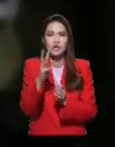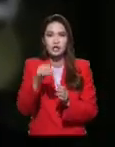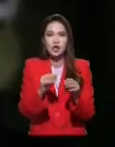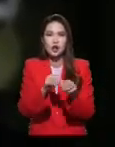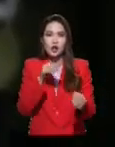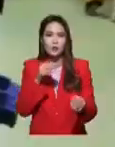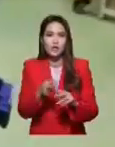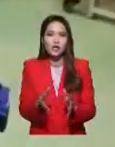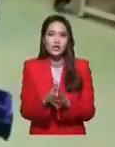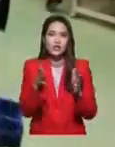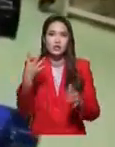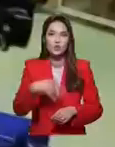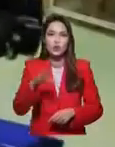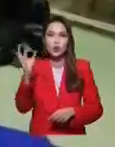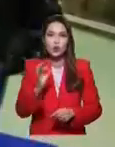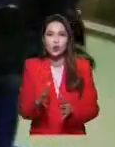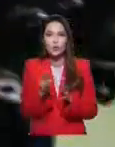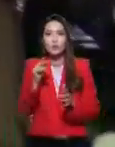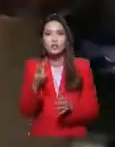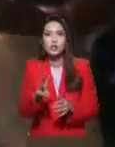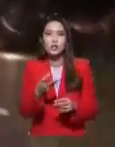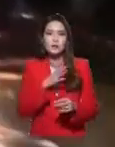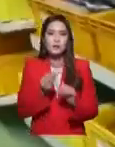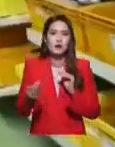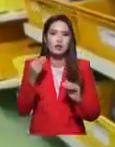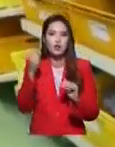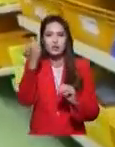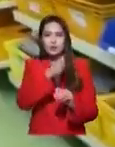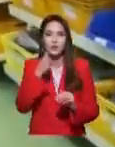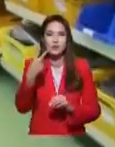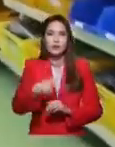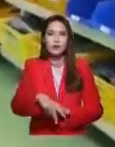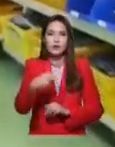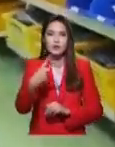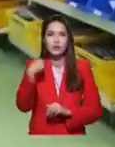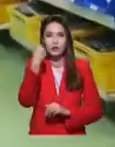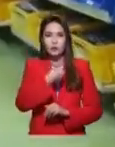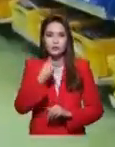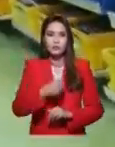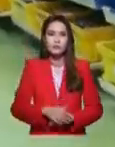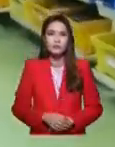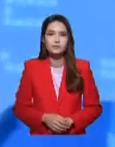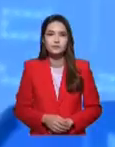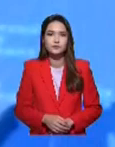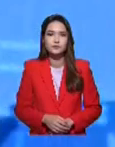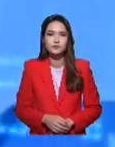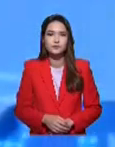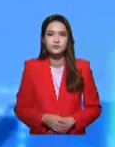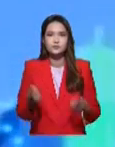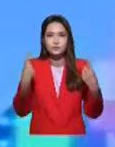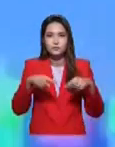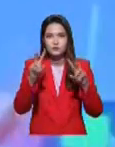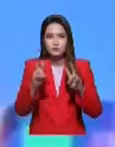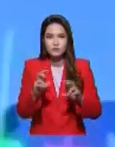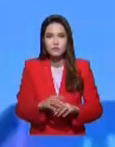авто. Это на 40% больше, чем за тот же период в 2022. К другим